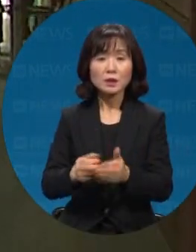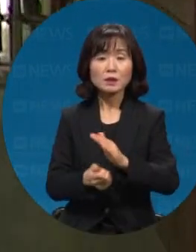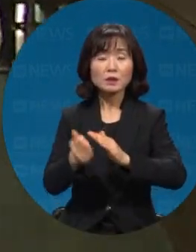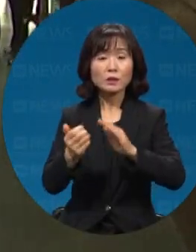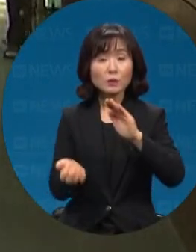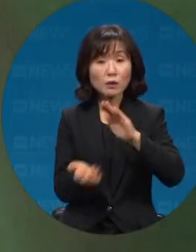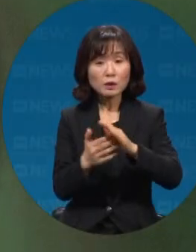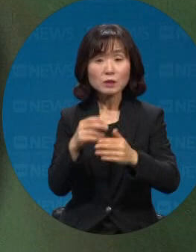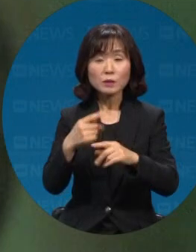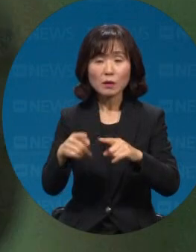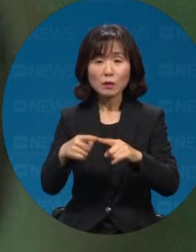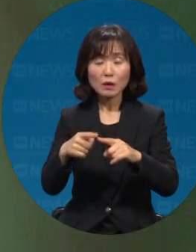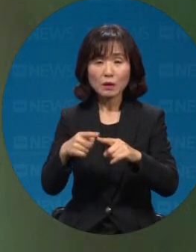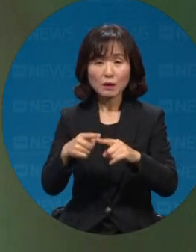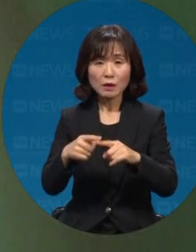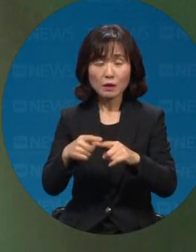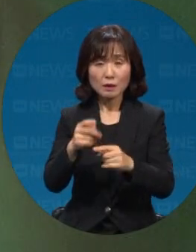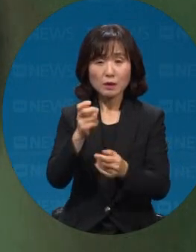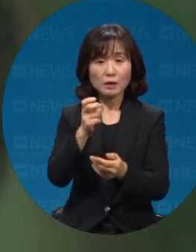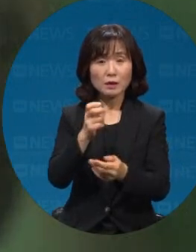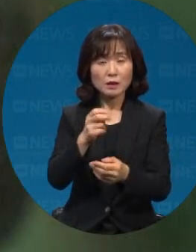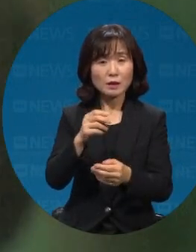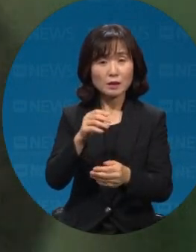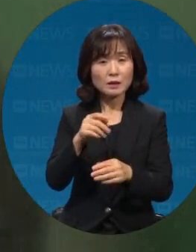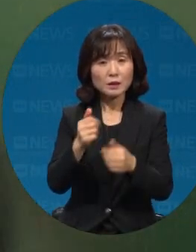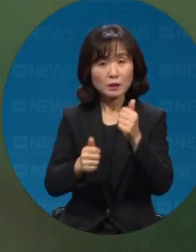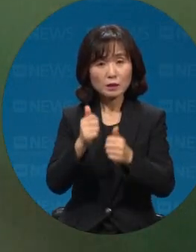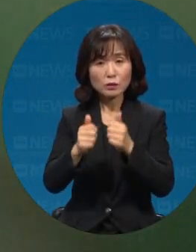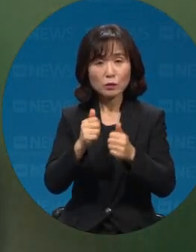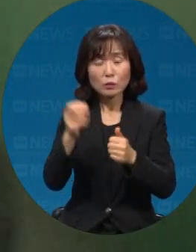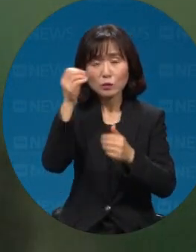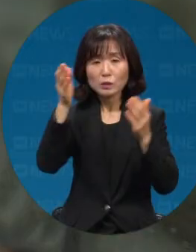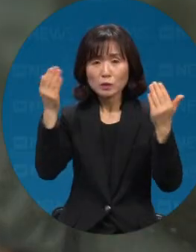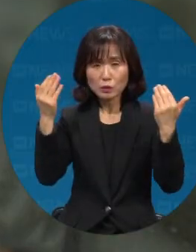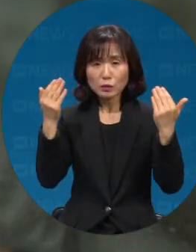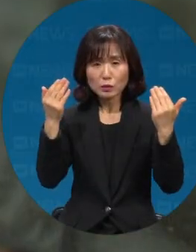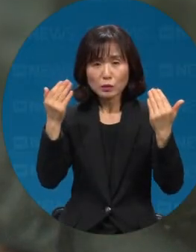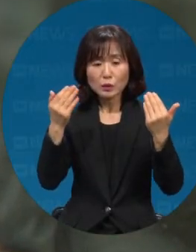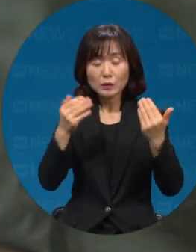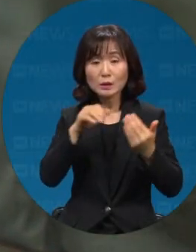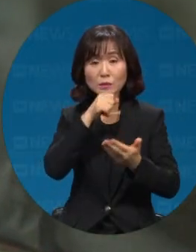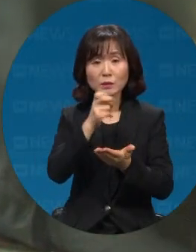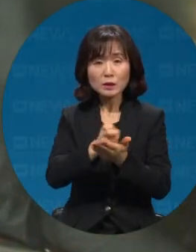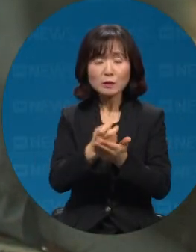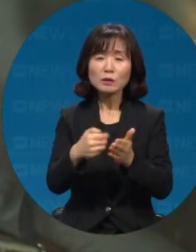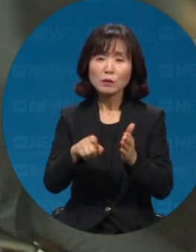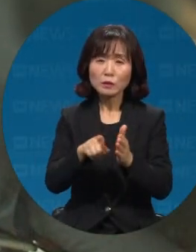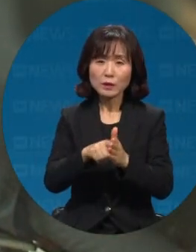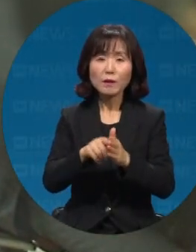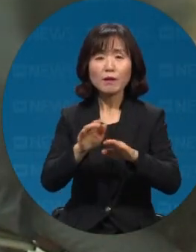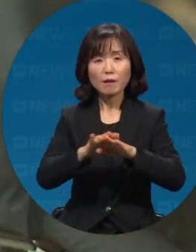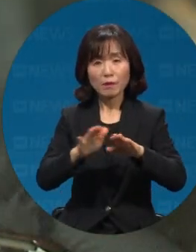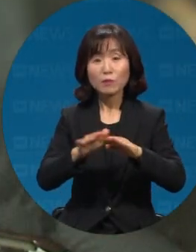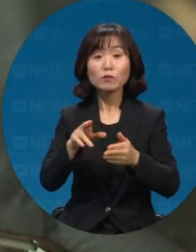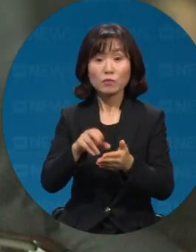공유 학점 제 시행을 위해 해결되어야 할 과제라는 지적입니다 2배수 뉴스 최연 입니다